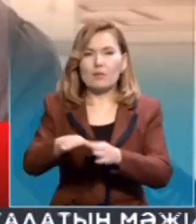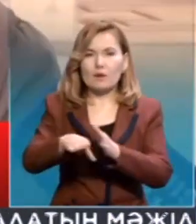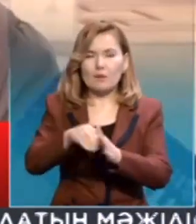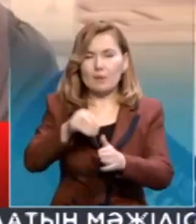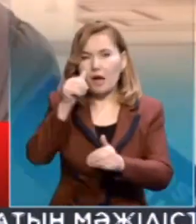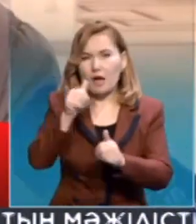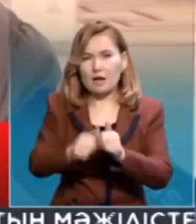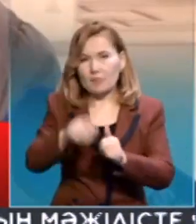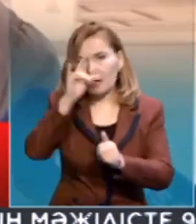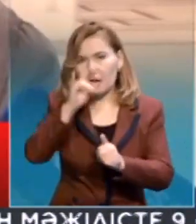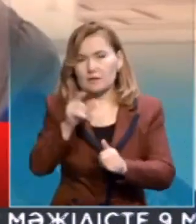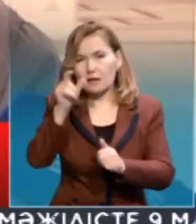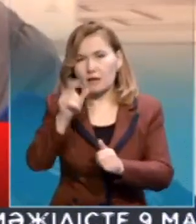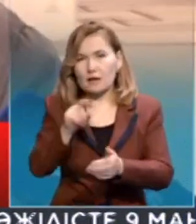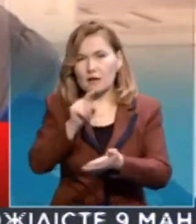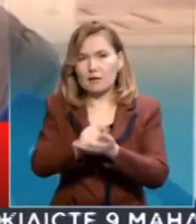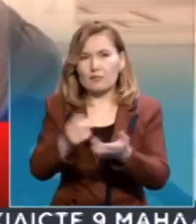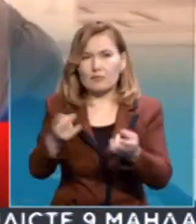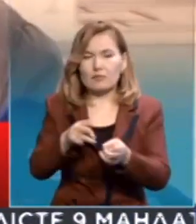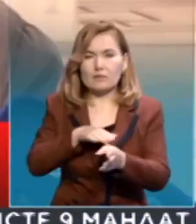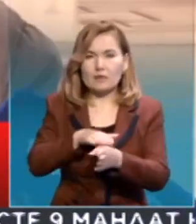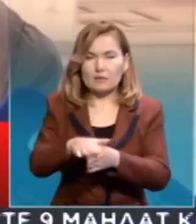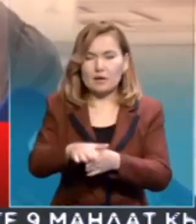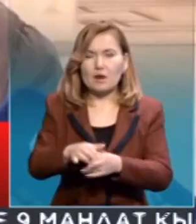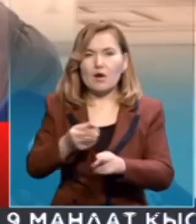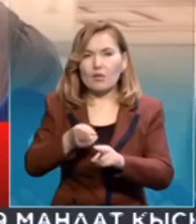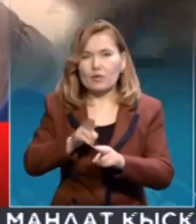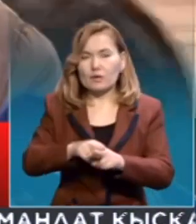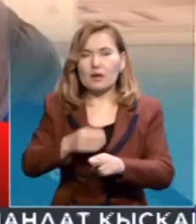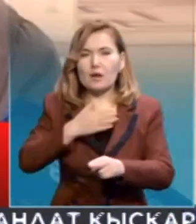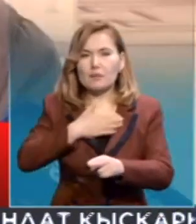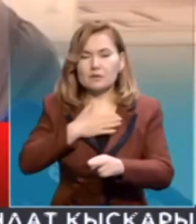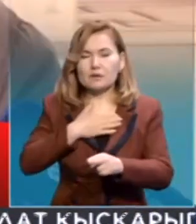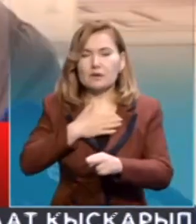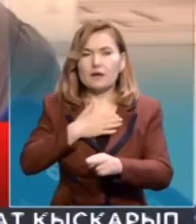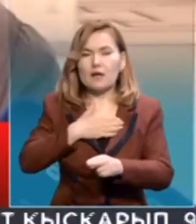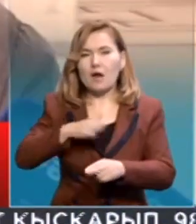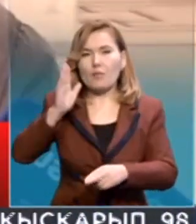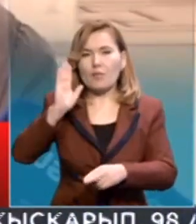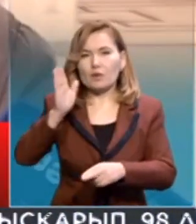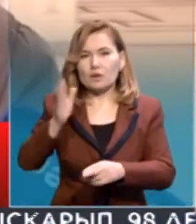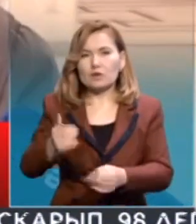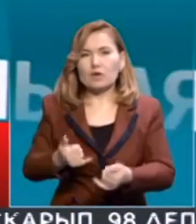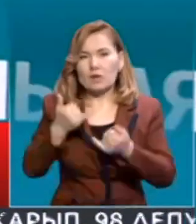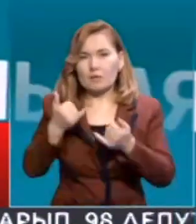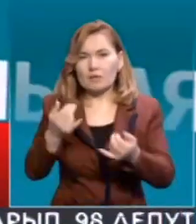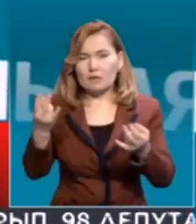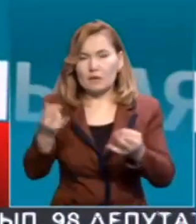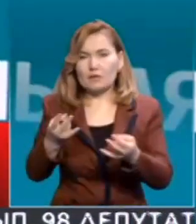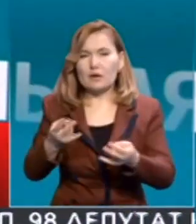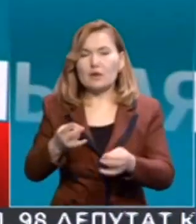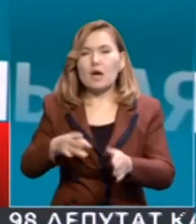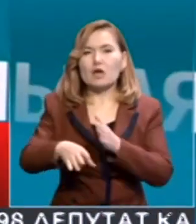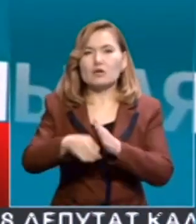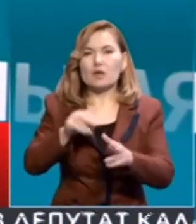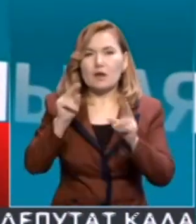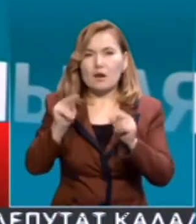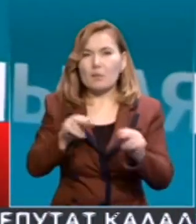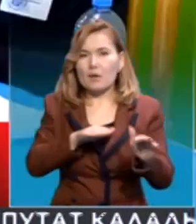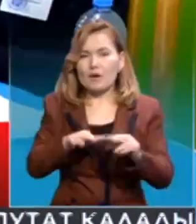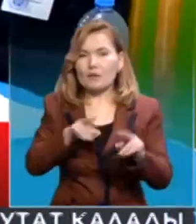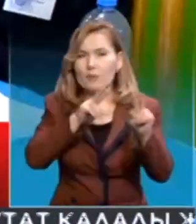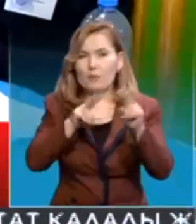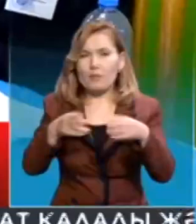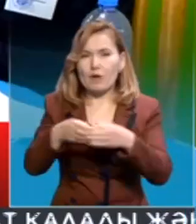Қазақстан азаматының міндеті деп ойлаймын. Өйткені бұл біздің болашағымызды белгілейді. Сайлаудың әділ жүруін